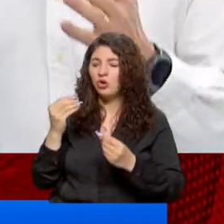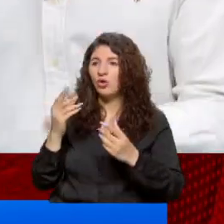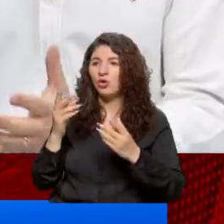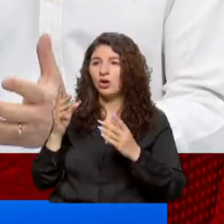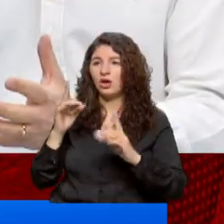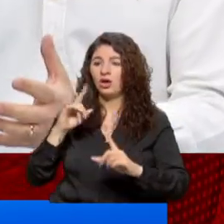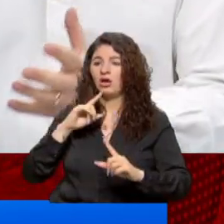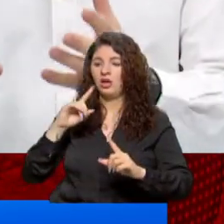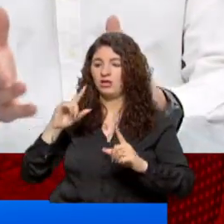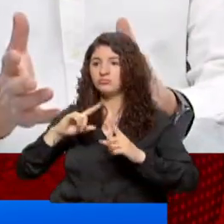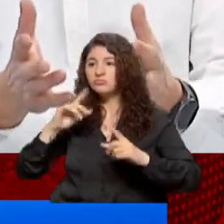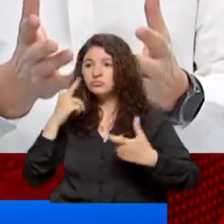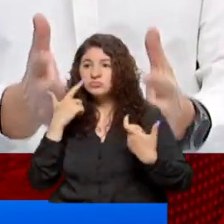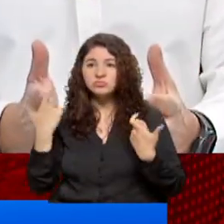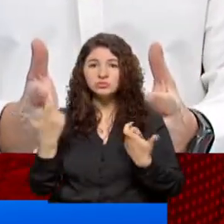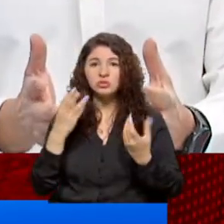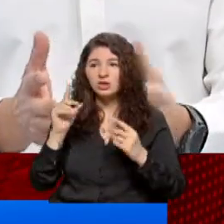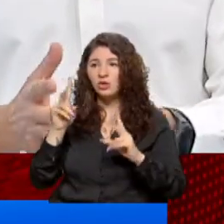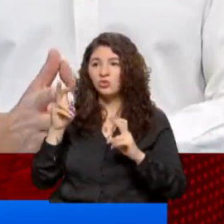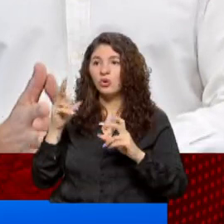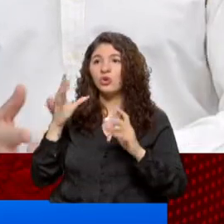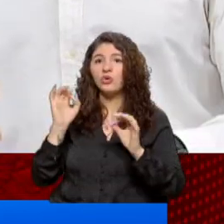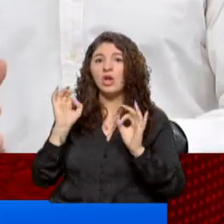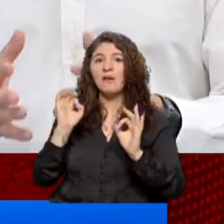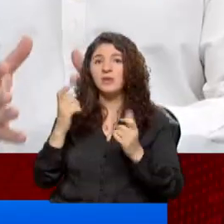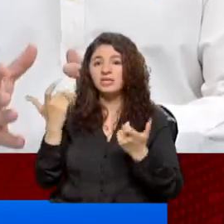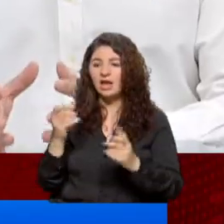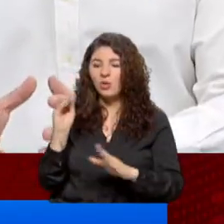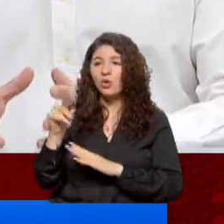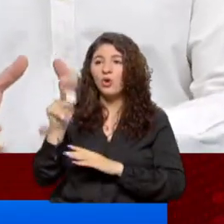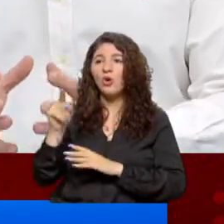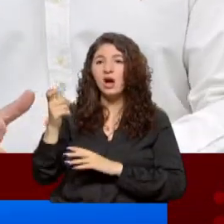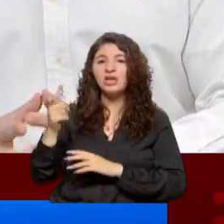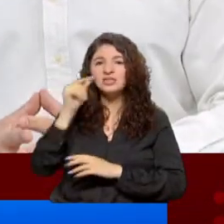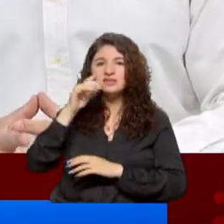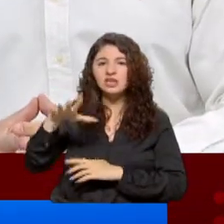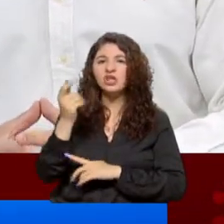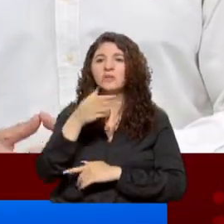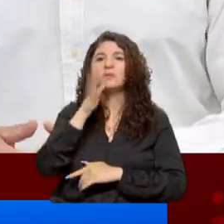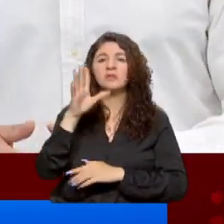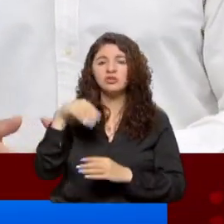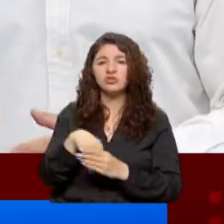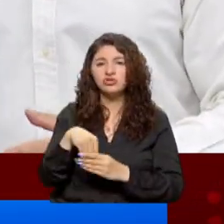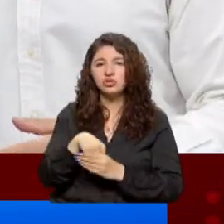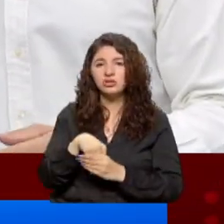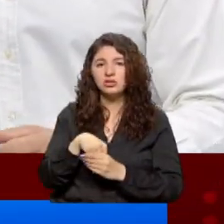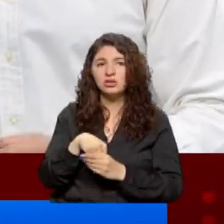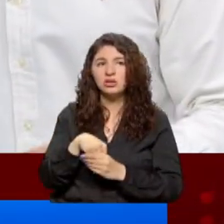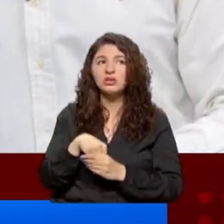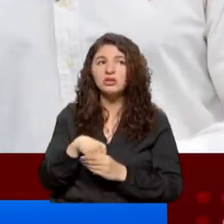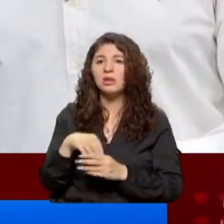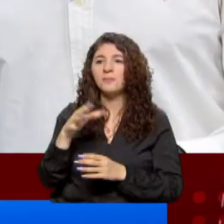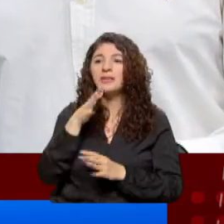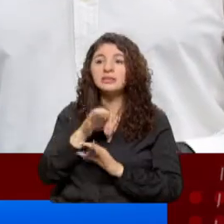teknokrat olması gereken konumlara Getiriyorlar ve o teknokratlar işi bilmedikleri için ve